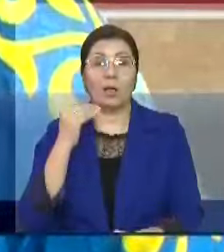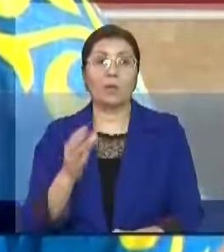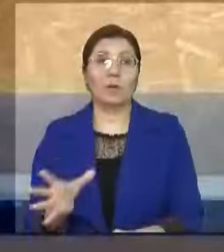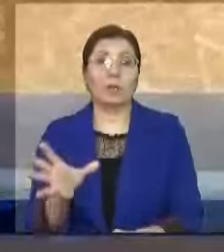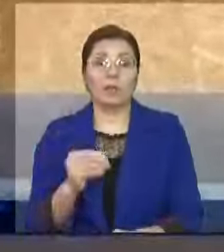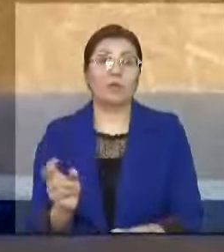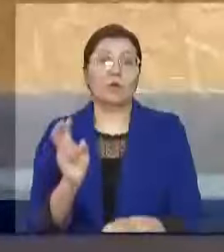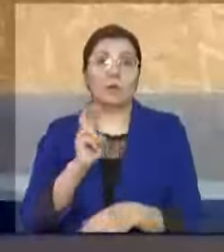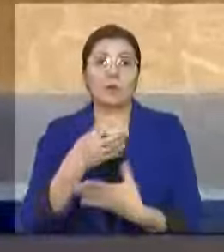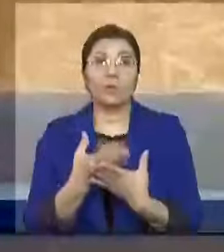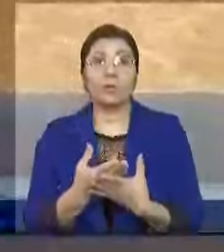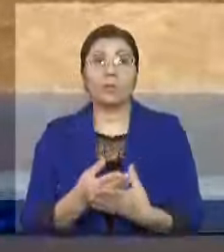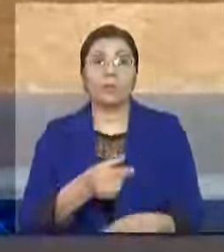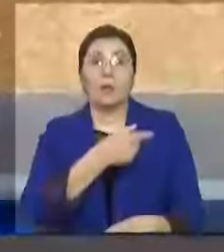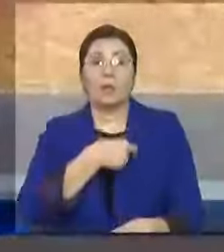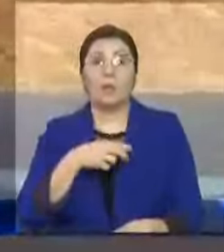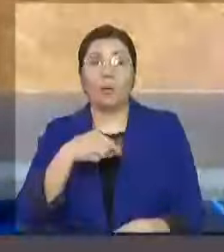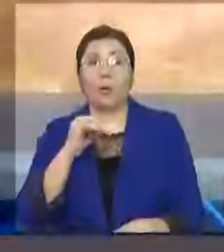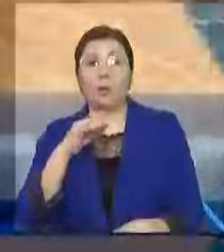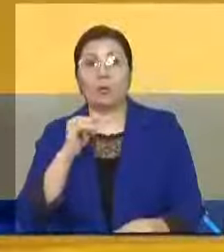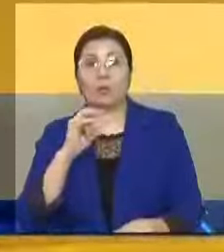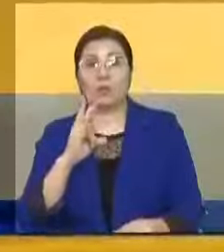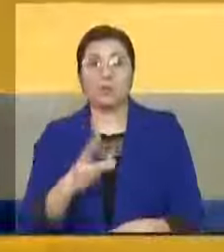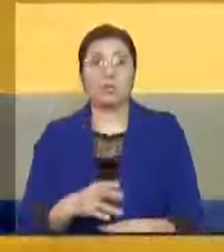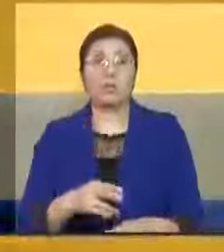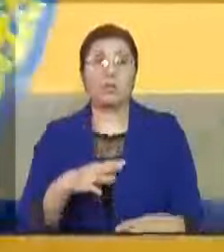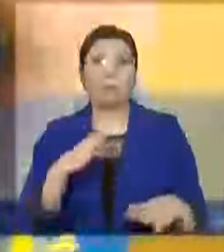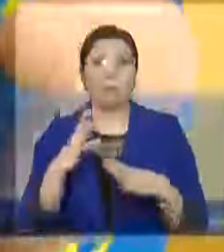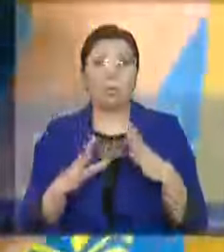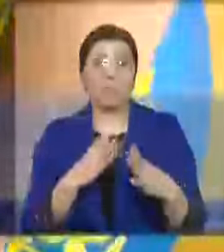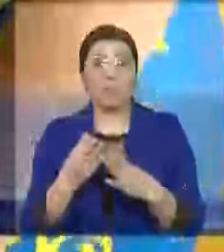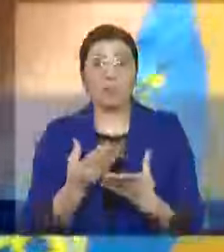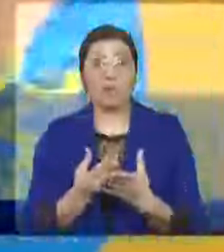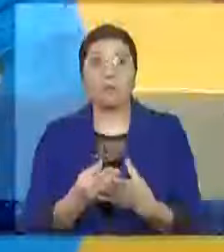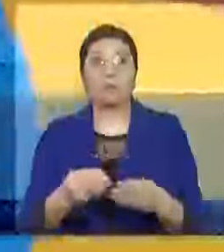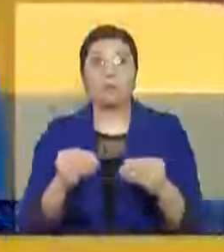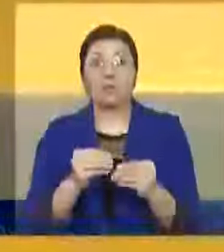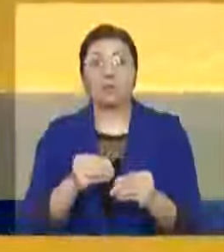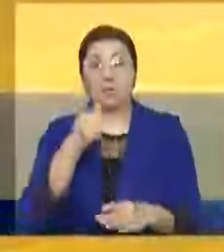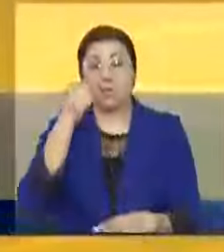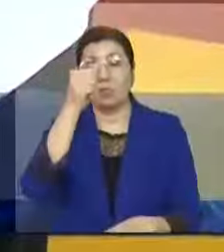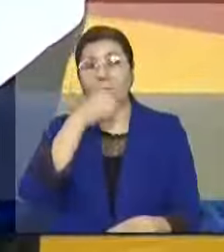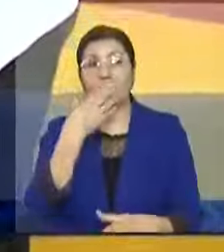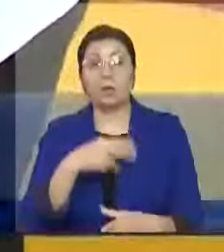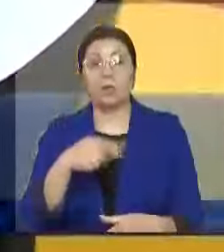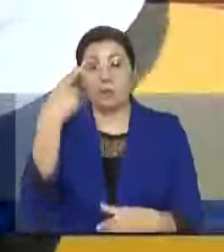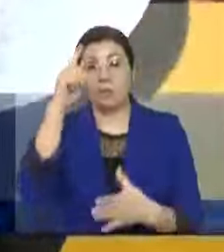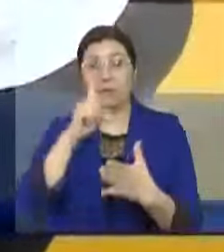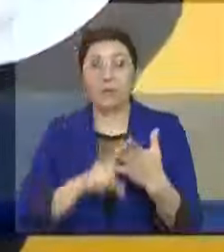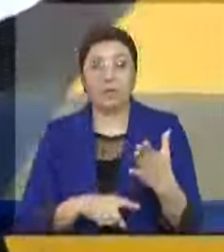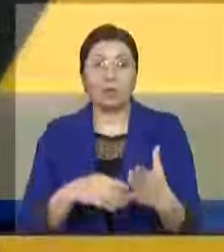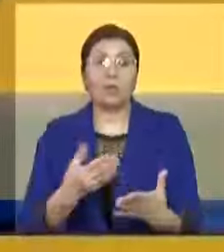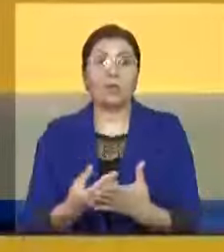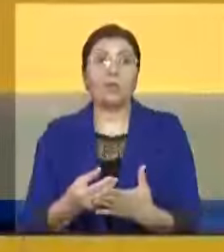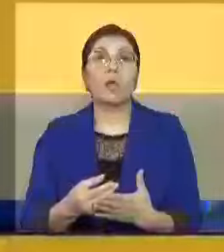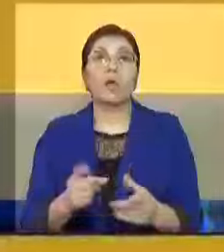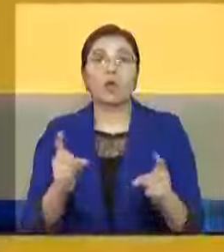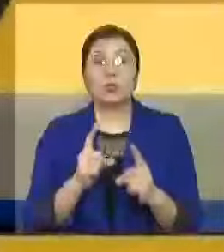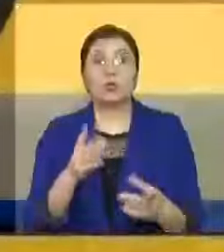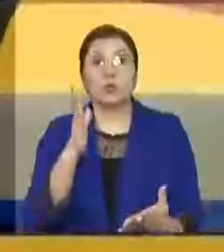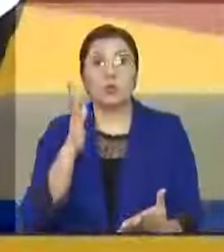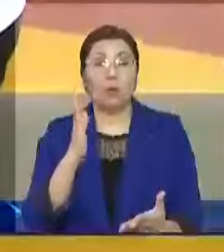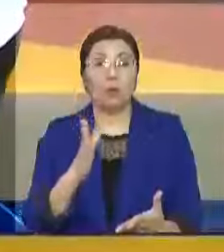все. Тренер Юсупа Бауыржан Нурмуханов тренирует чемпиона уже 10 лет. Наставник верит в своего подопечного и надеется, что ему